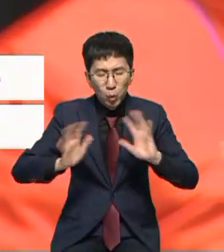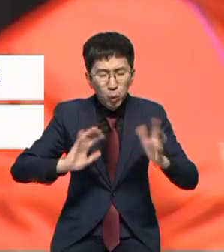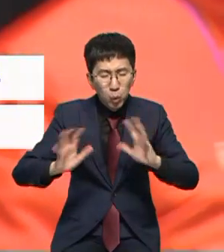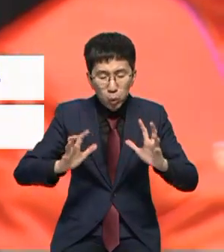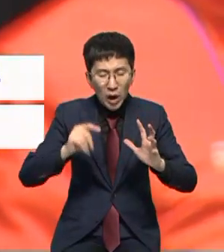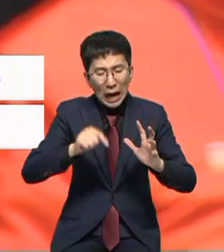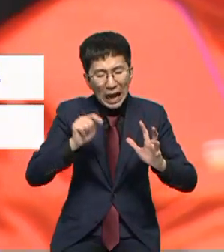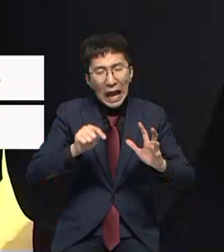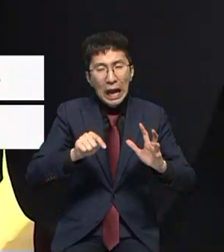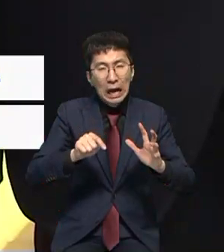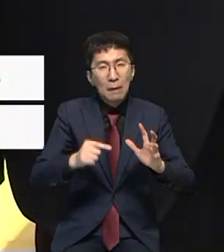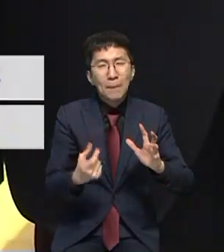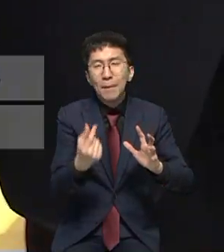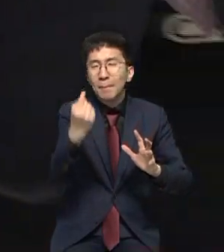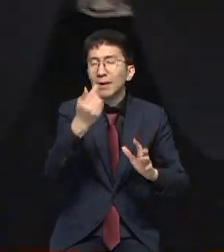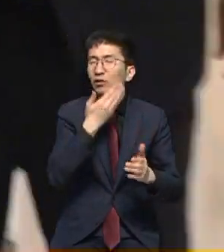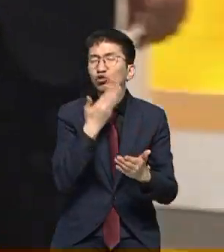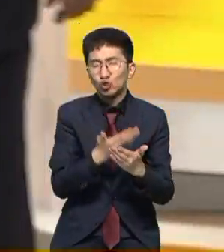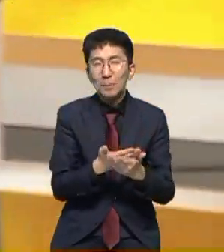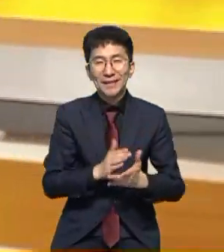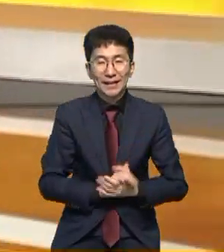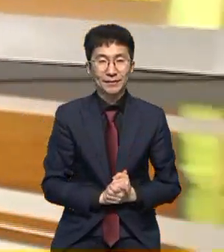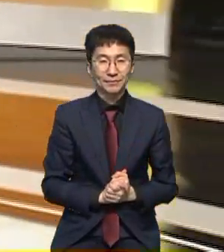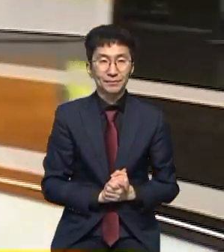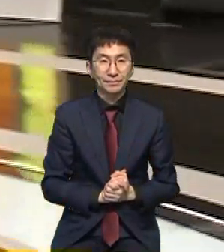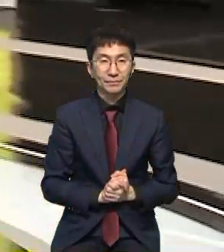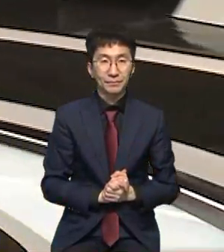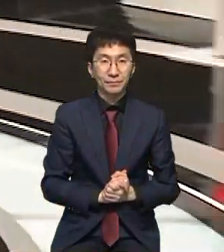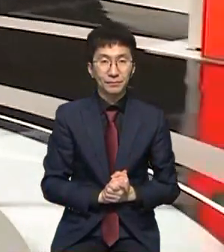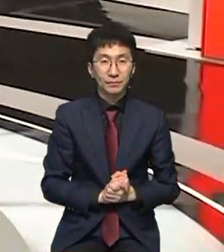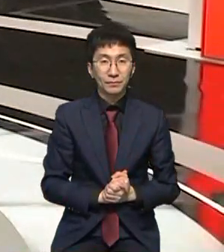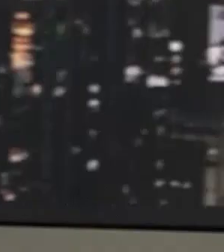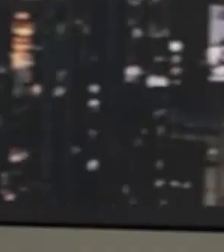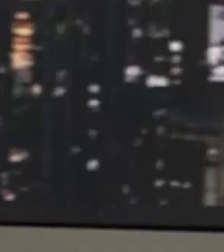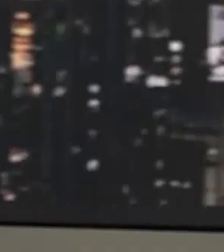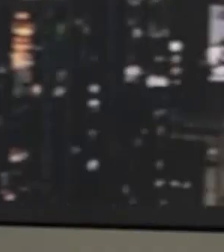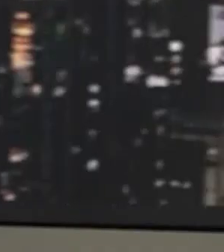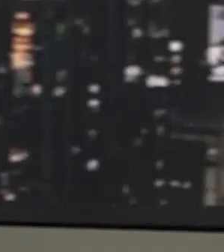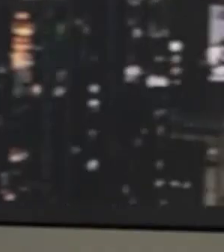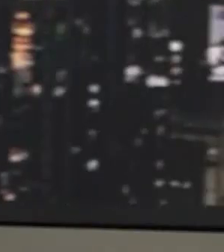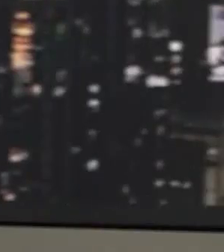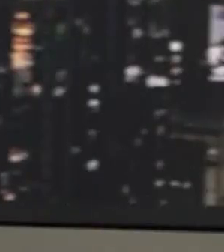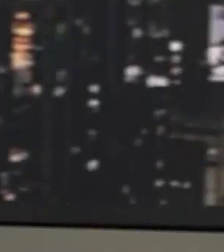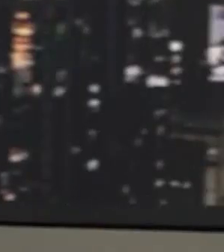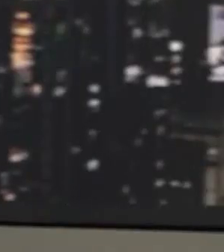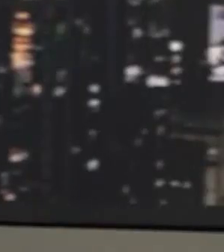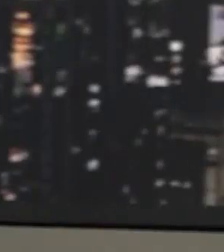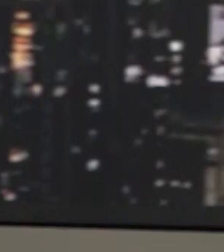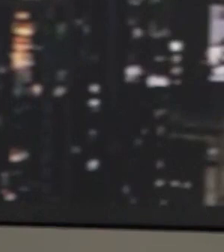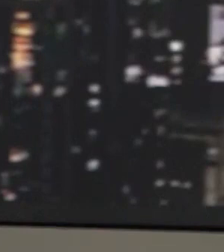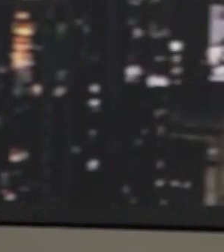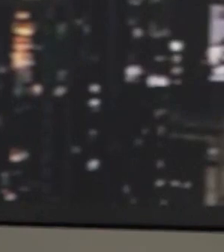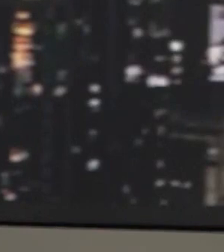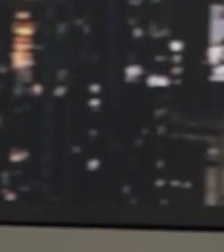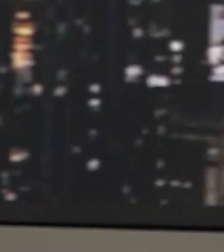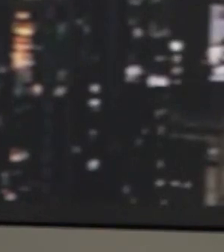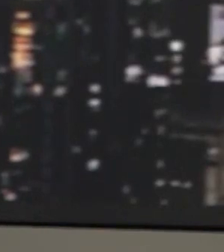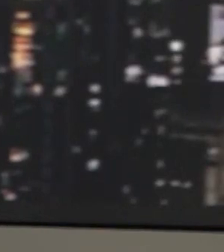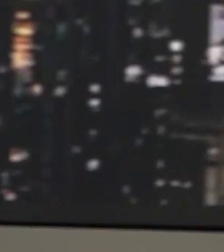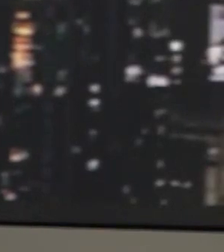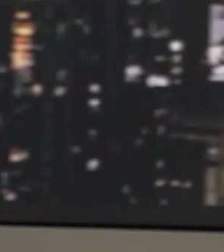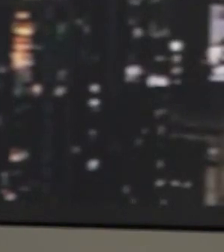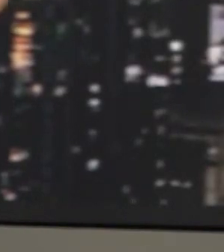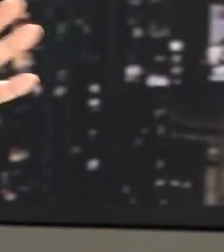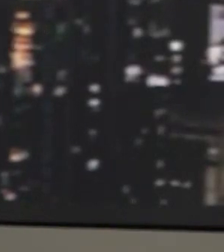리더십이 절실하다는 얘기입니다. SBS 엄민재입니다. 네, 안녕하십니까. 김현우입니다. 더 많은 뉴스와 라이브 이벤트를